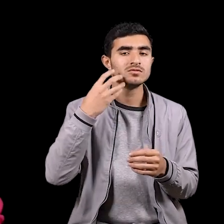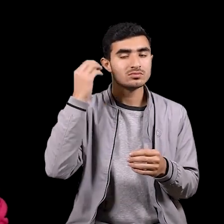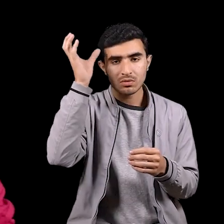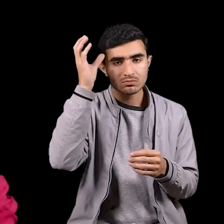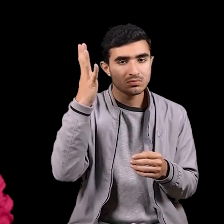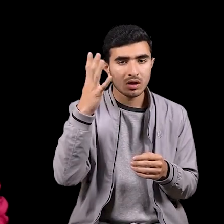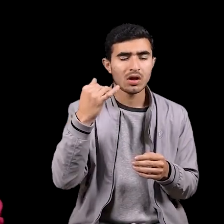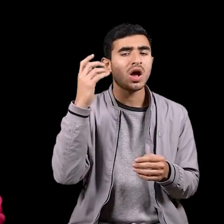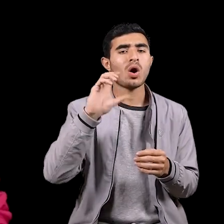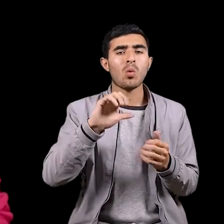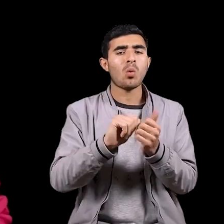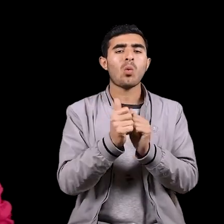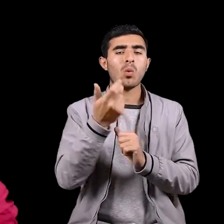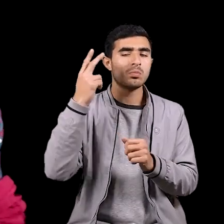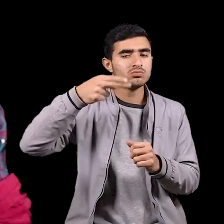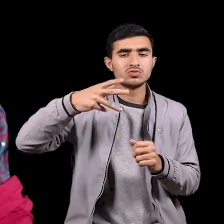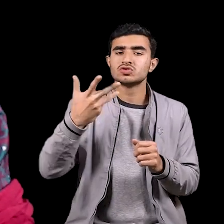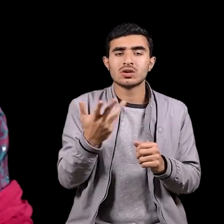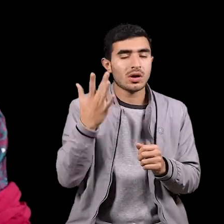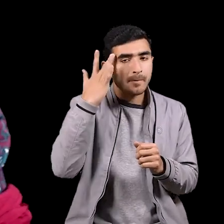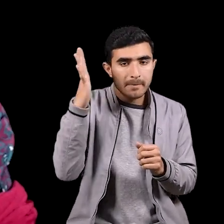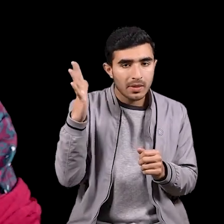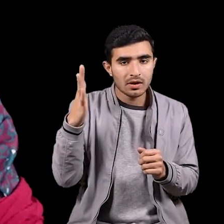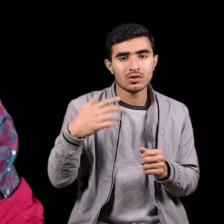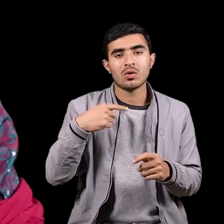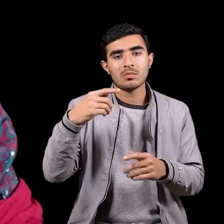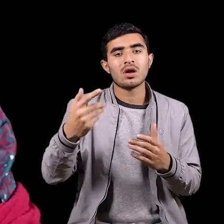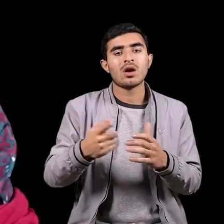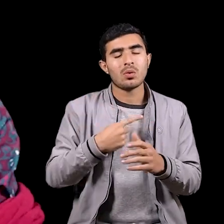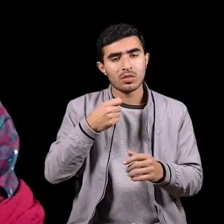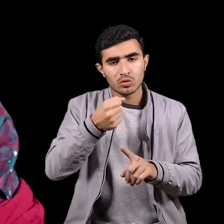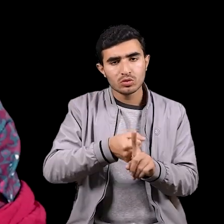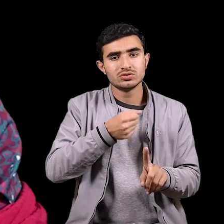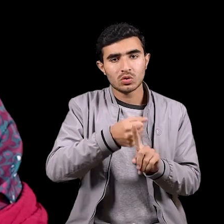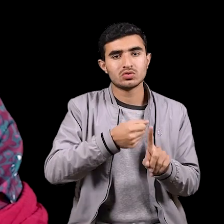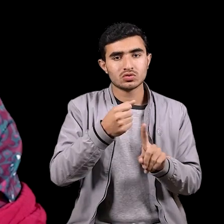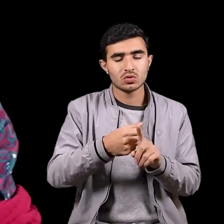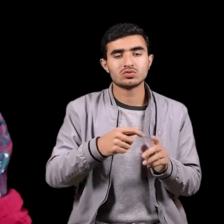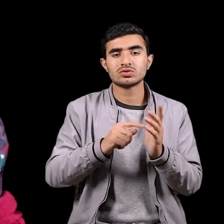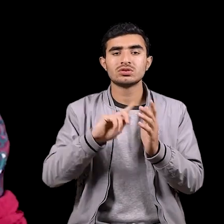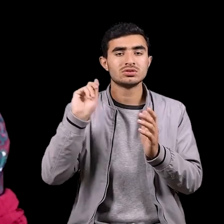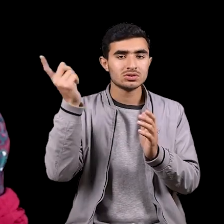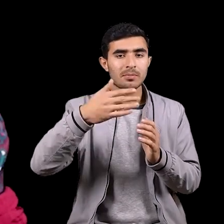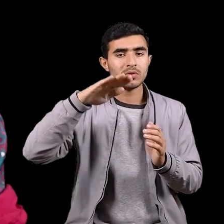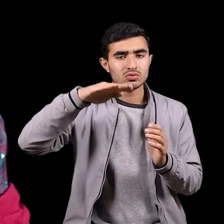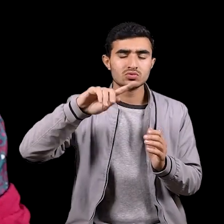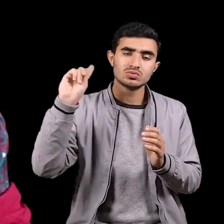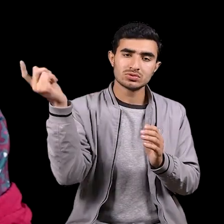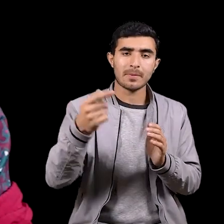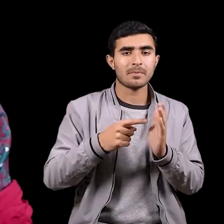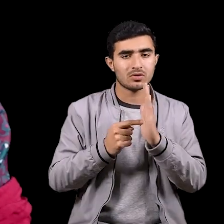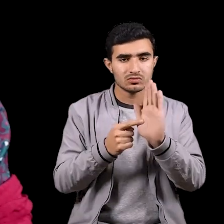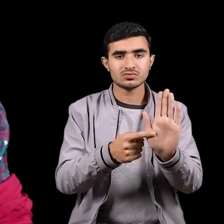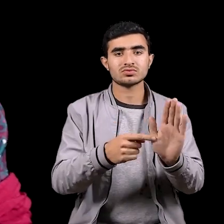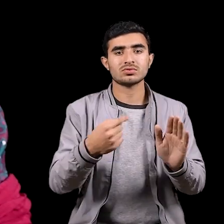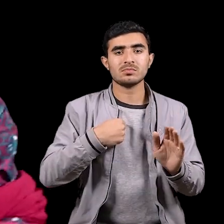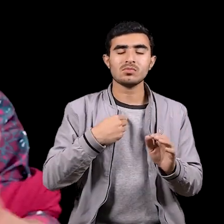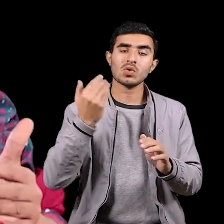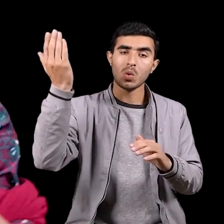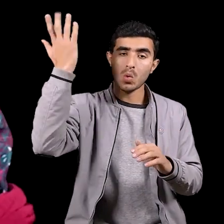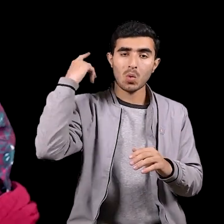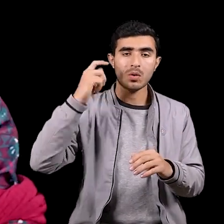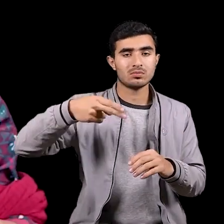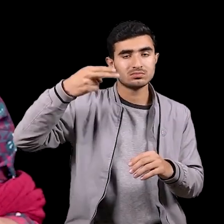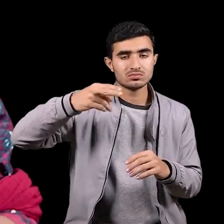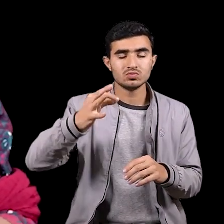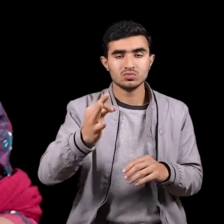से क्योंकि आप उसकी अहमियत से, उसकी वर्थ से, उसकी तारीख़ से बिल्कुल वाकिफ़ नहीं है। तो हमारी ये छोटी सी कोशिश थी कि किसी तरीके से हम